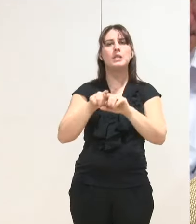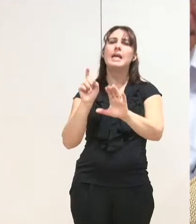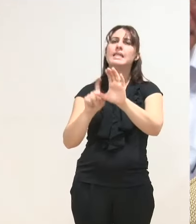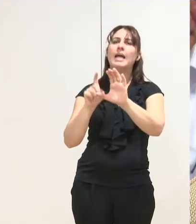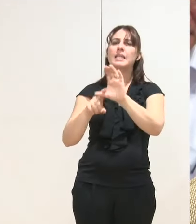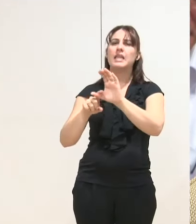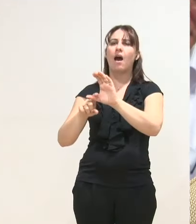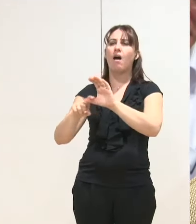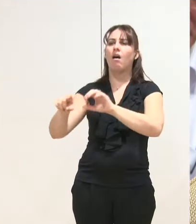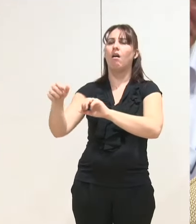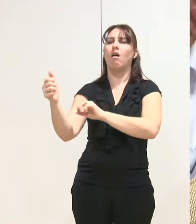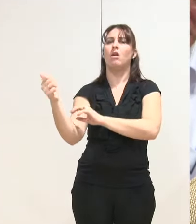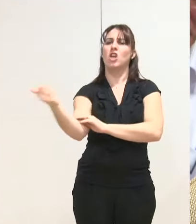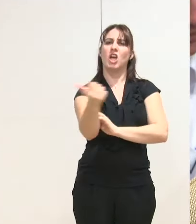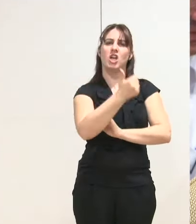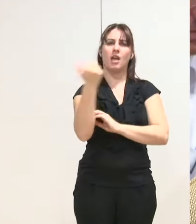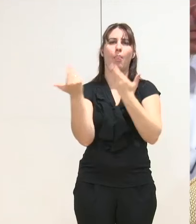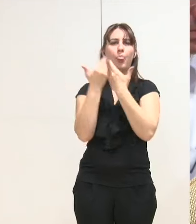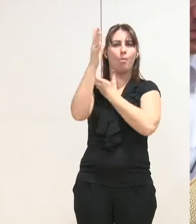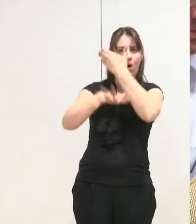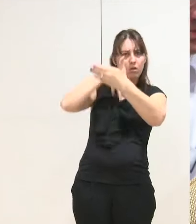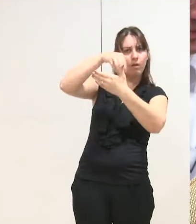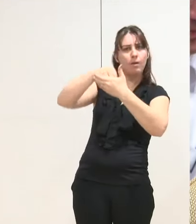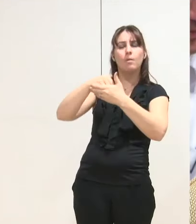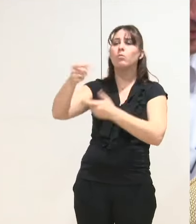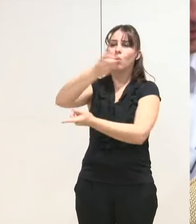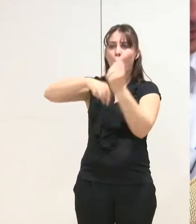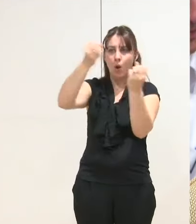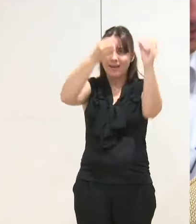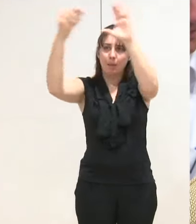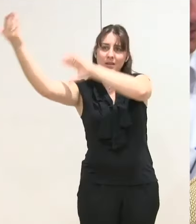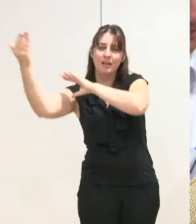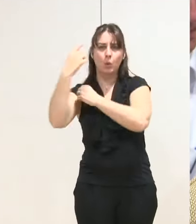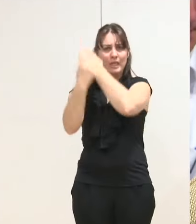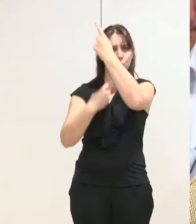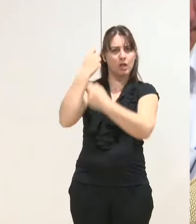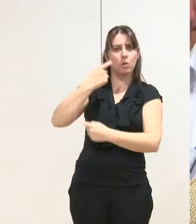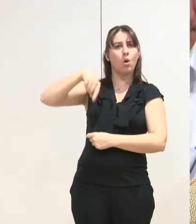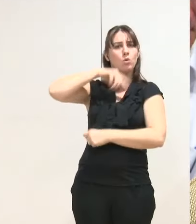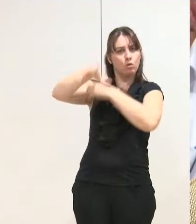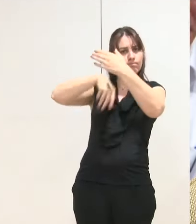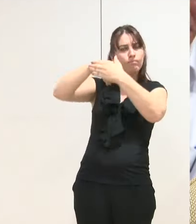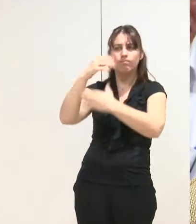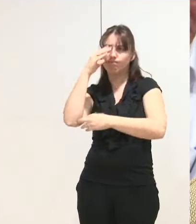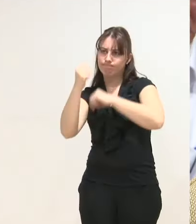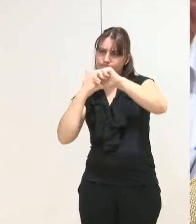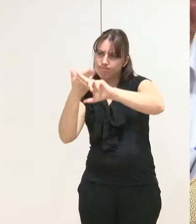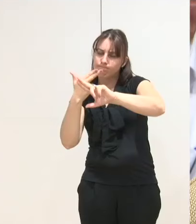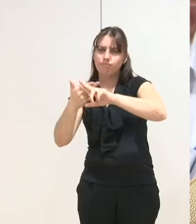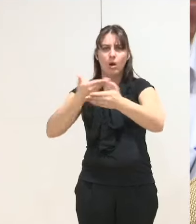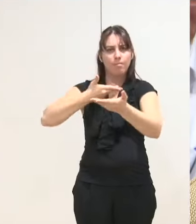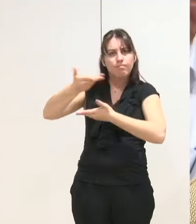l'ont demandé de pouvoir répondre à leurs interprétation et d'essayer de poursuivre le débat de manière